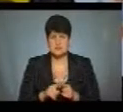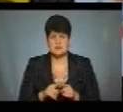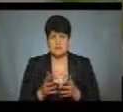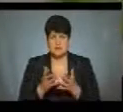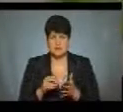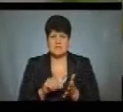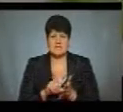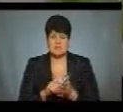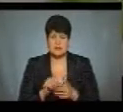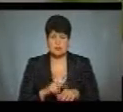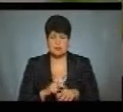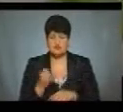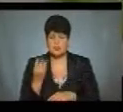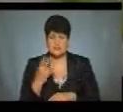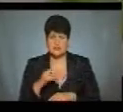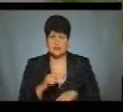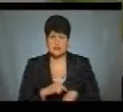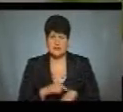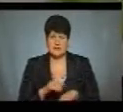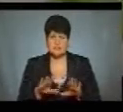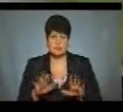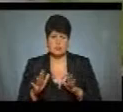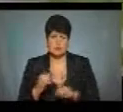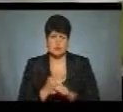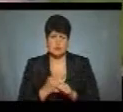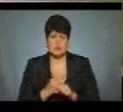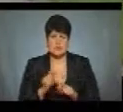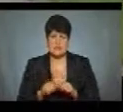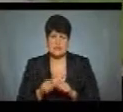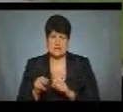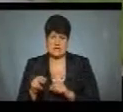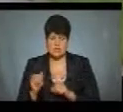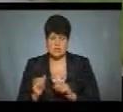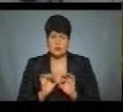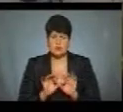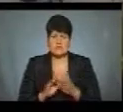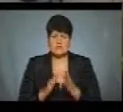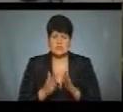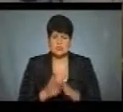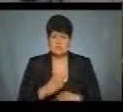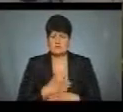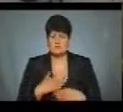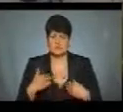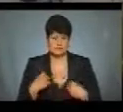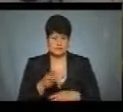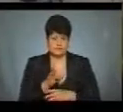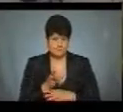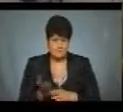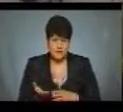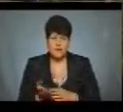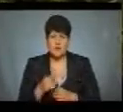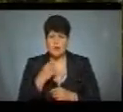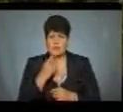поліції. О 14-й годині на місці події працювали слідчі. Коментувати ситуацію на камеру вони відмовилися. За словами